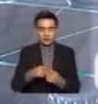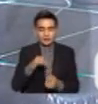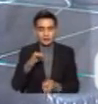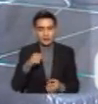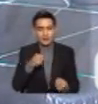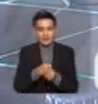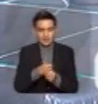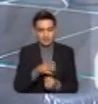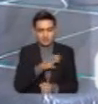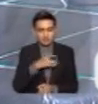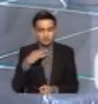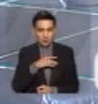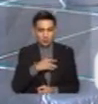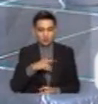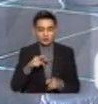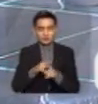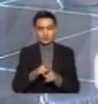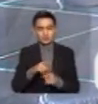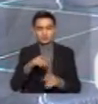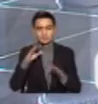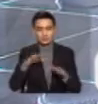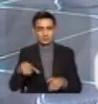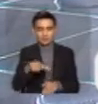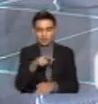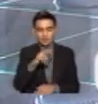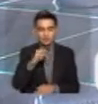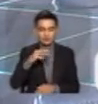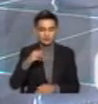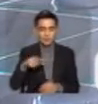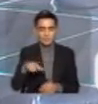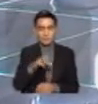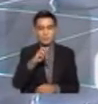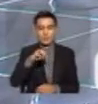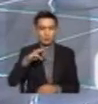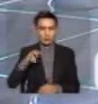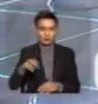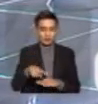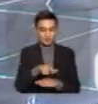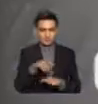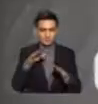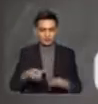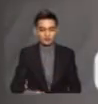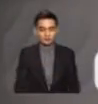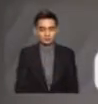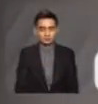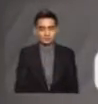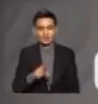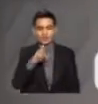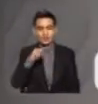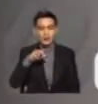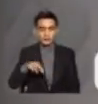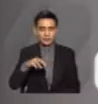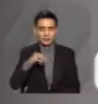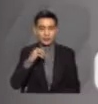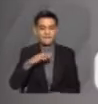ли с ними автолюбители и на чьей стороне полицейские в этом споре, расскажет Мадина Исюмбаева. Западная Европа, Западный